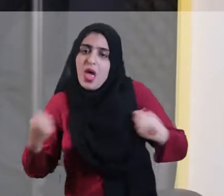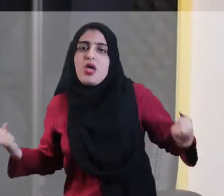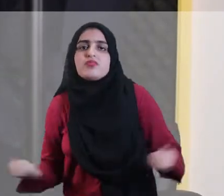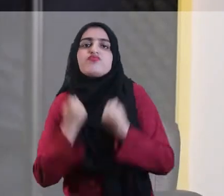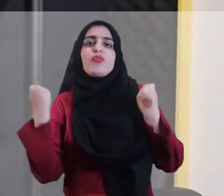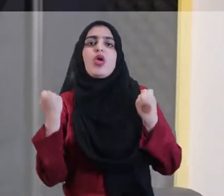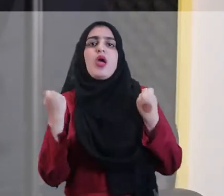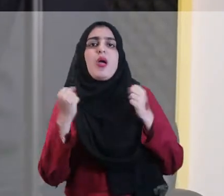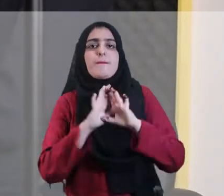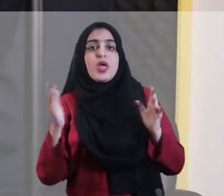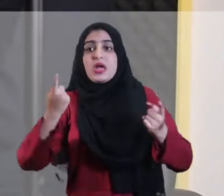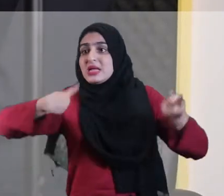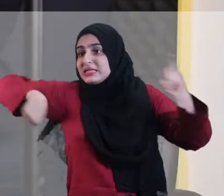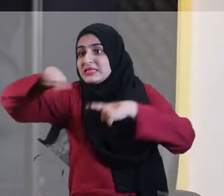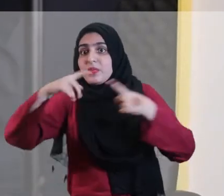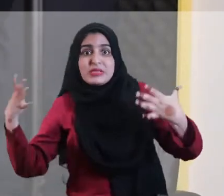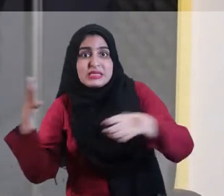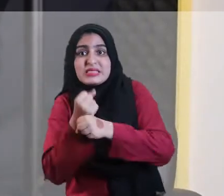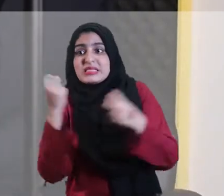मेरे